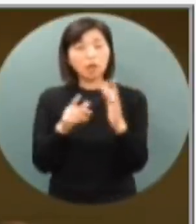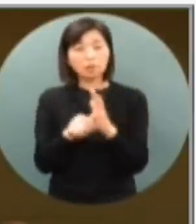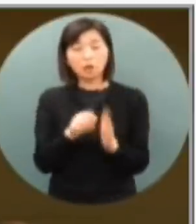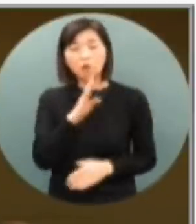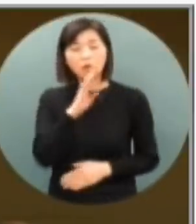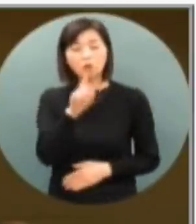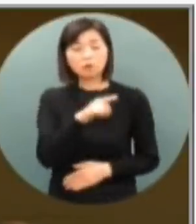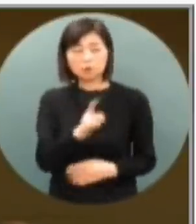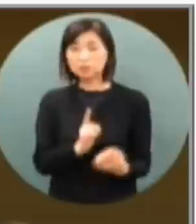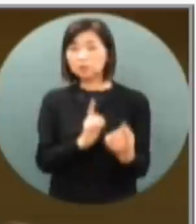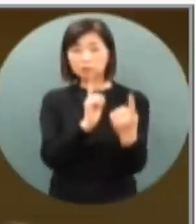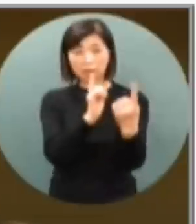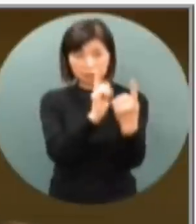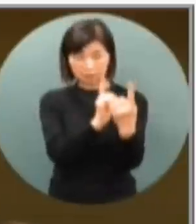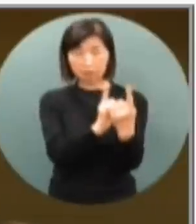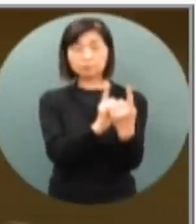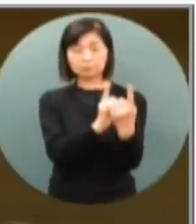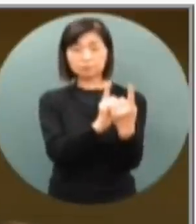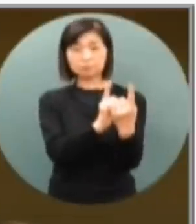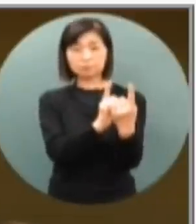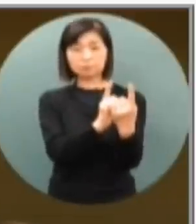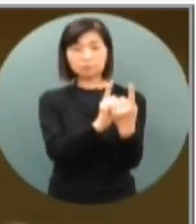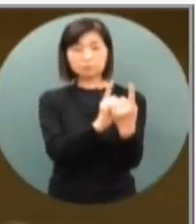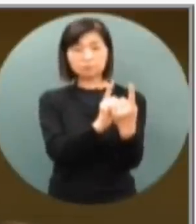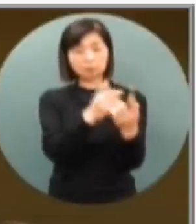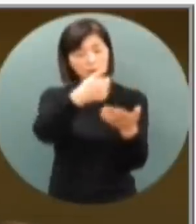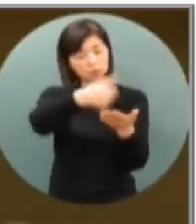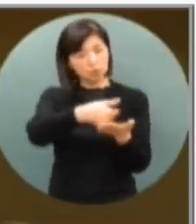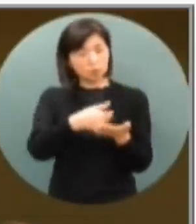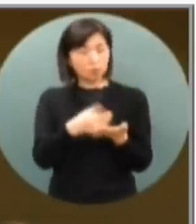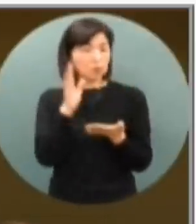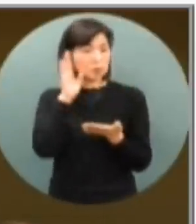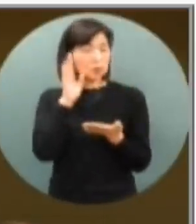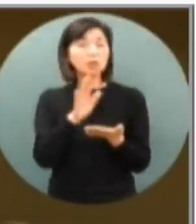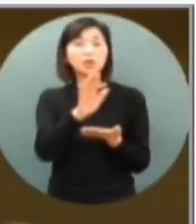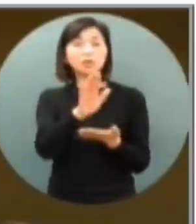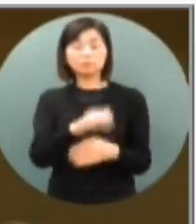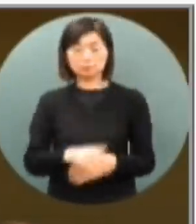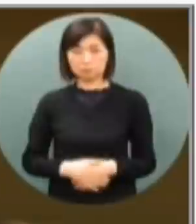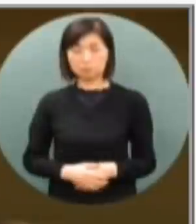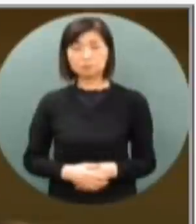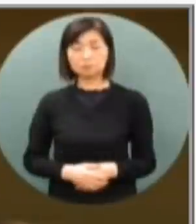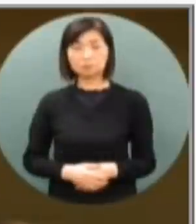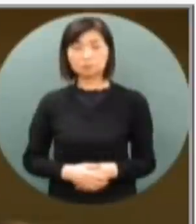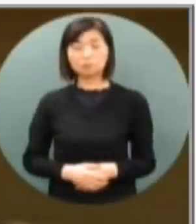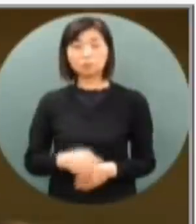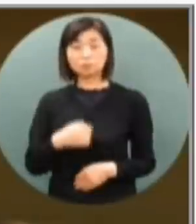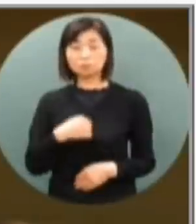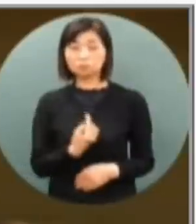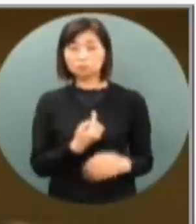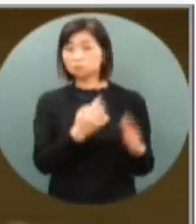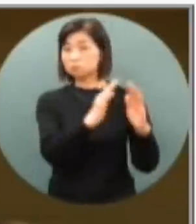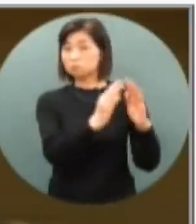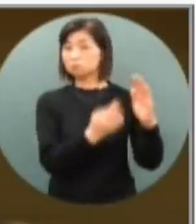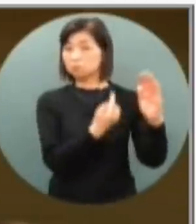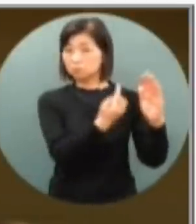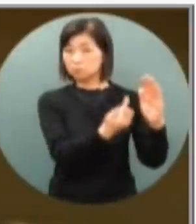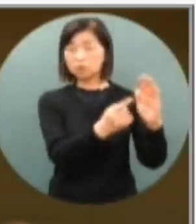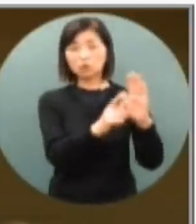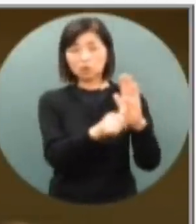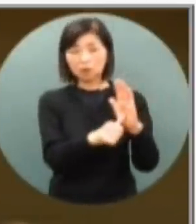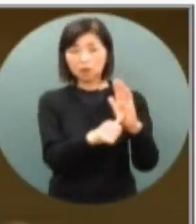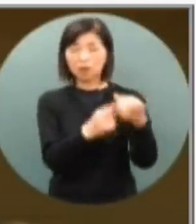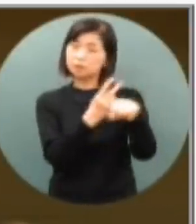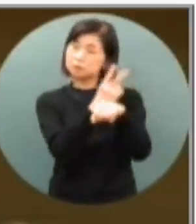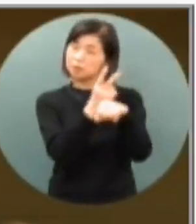して、しっかりとご要望をお聞きしております。私も行きましたときには本当に3時間